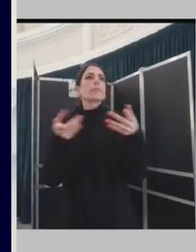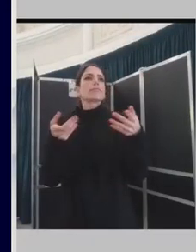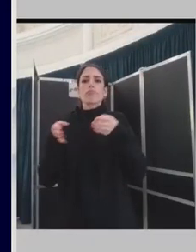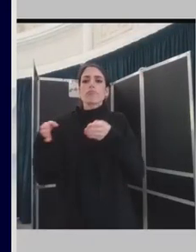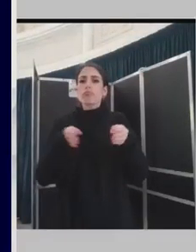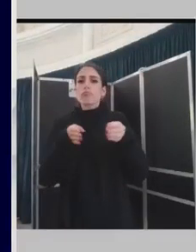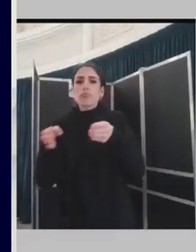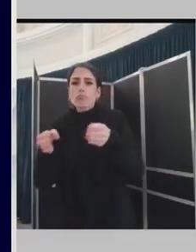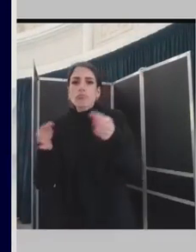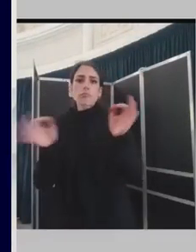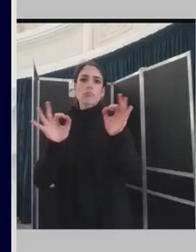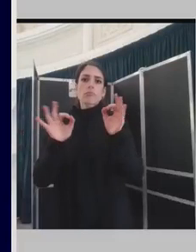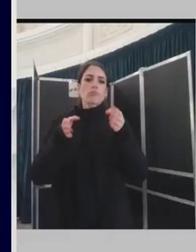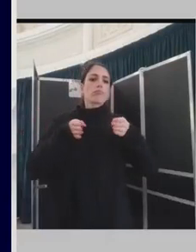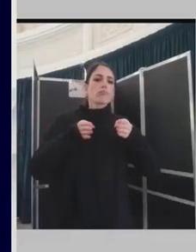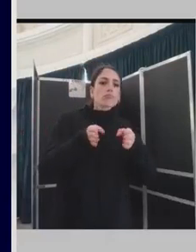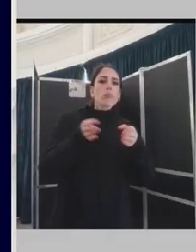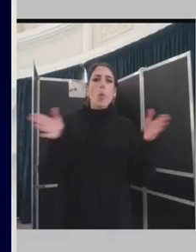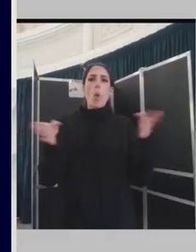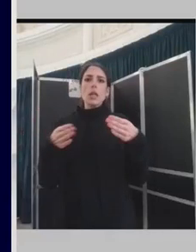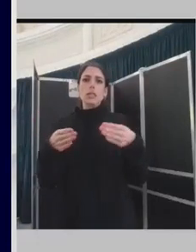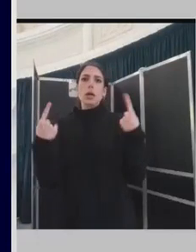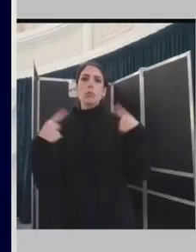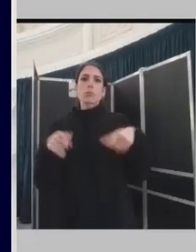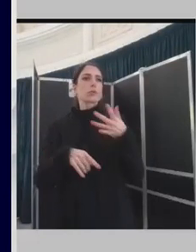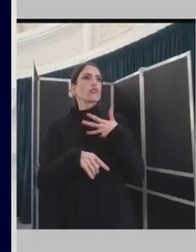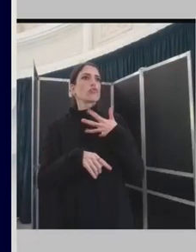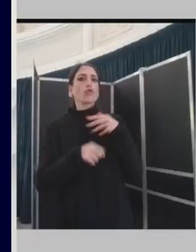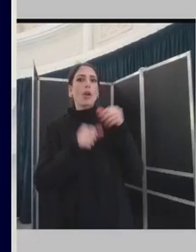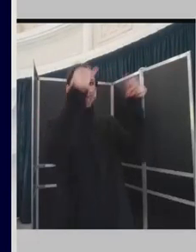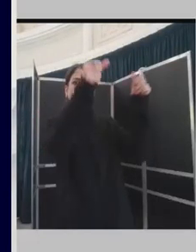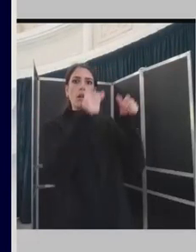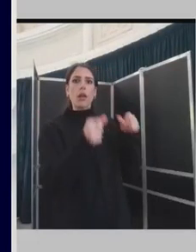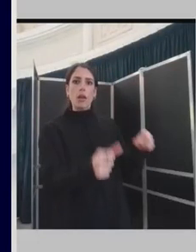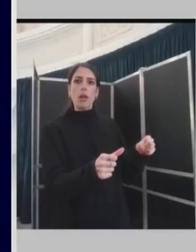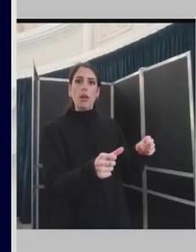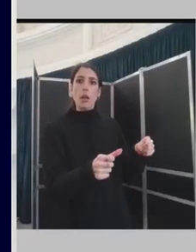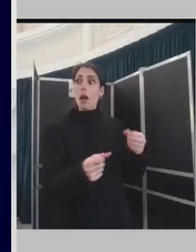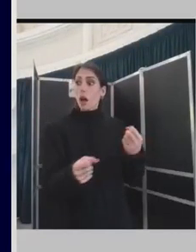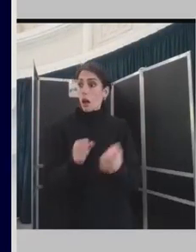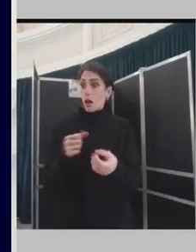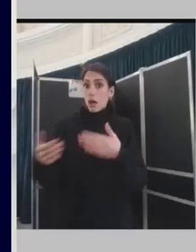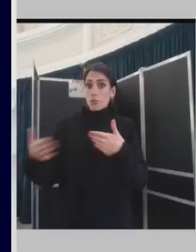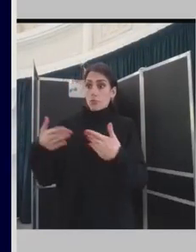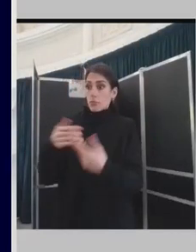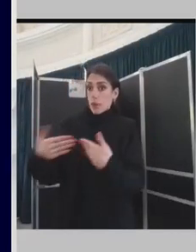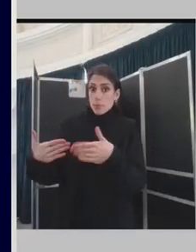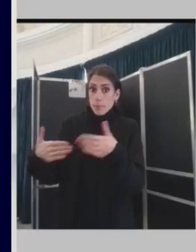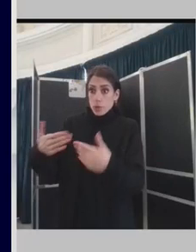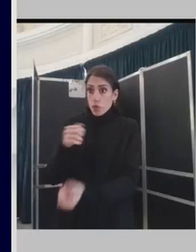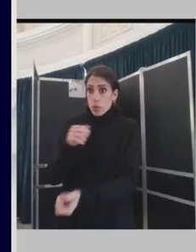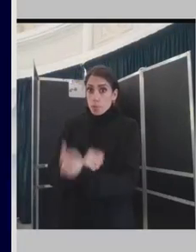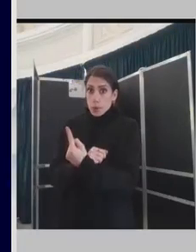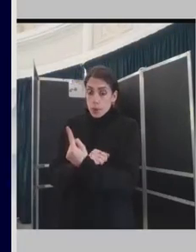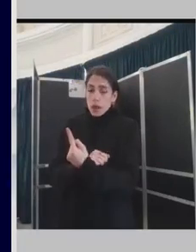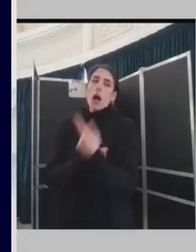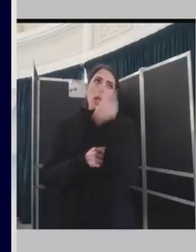se succede un'emergenza si sa come intervenire, credo che potremmo rappresentare in piccolo